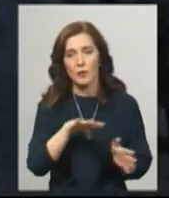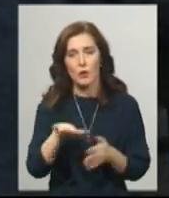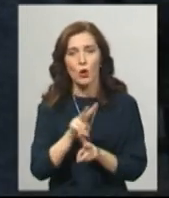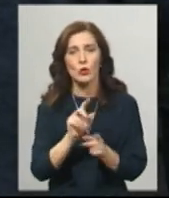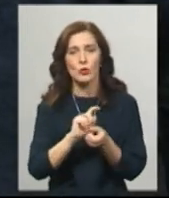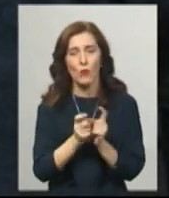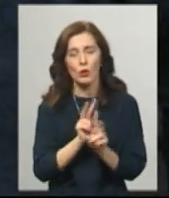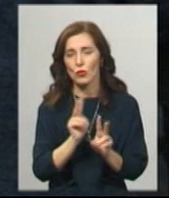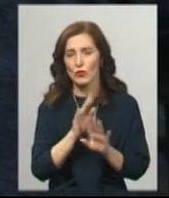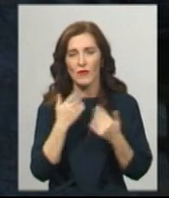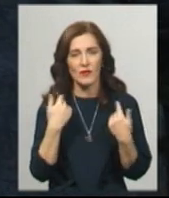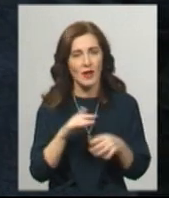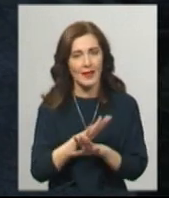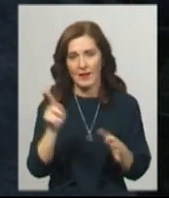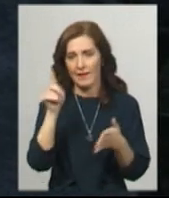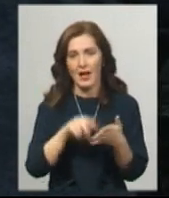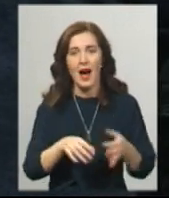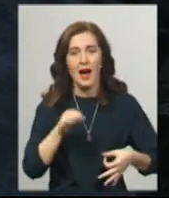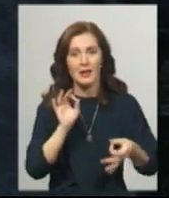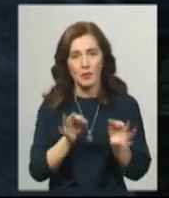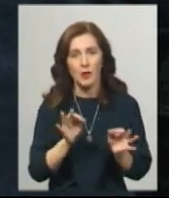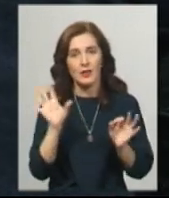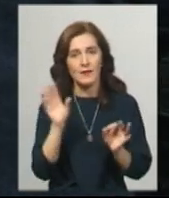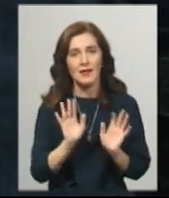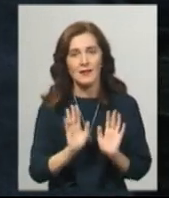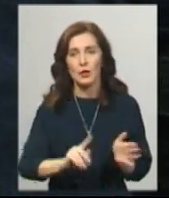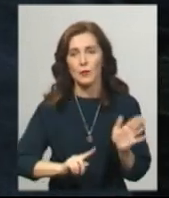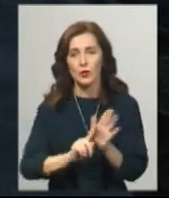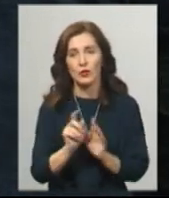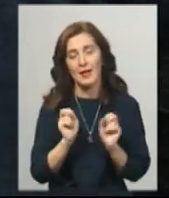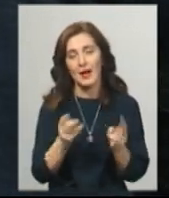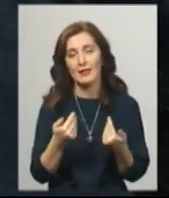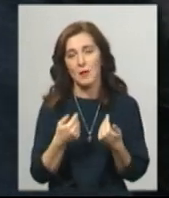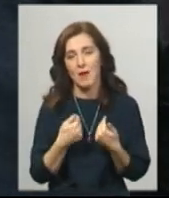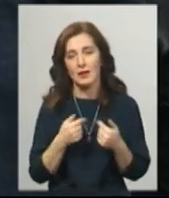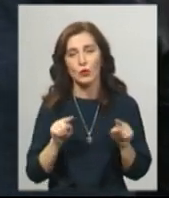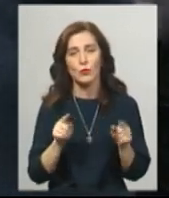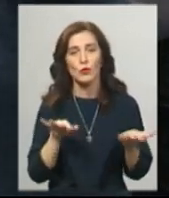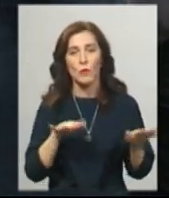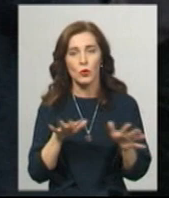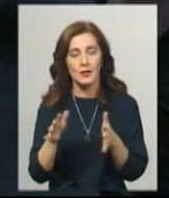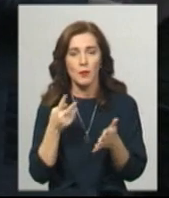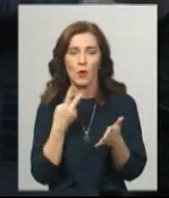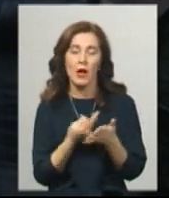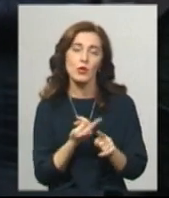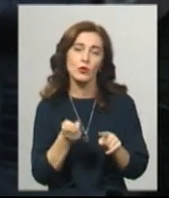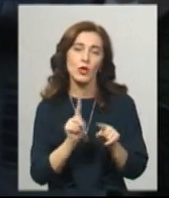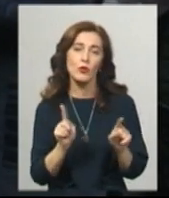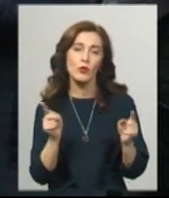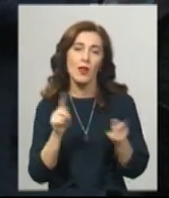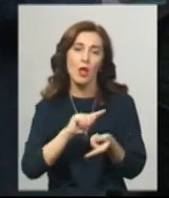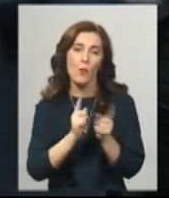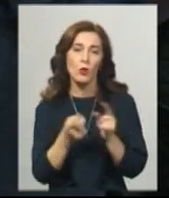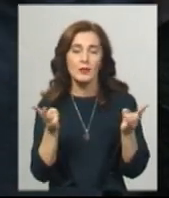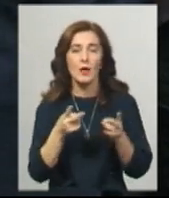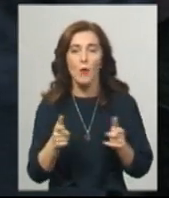уже зневірився, а насправді все тільки починається, як на мене. Тому що події показують те, що наоборот треба гуртуватися, а